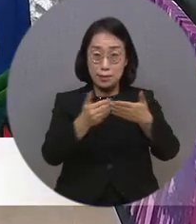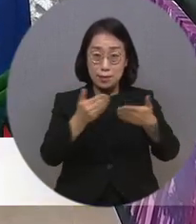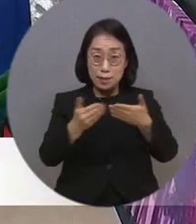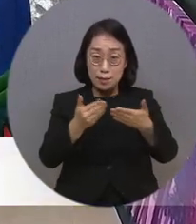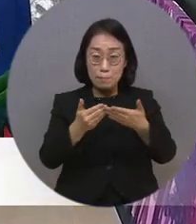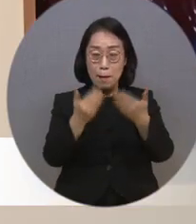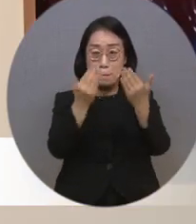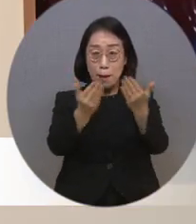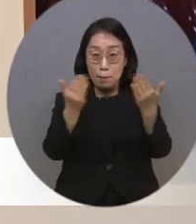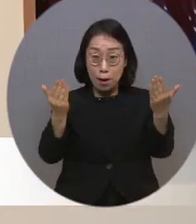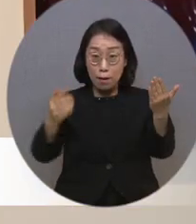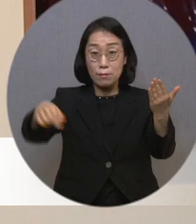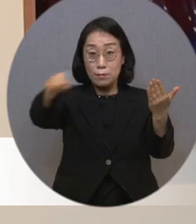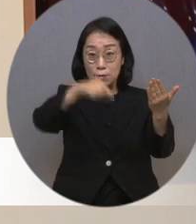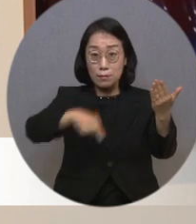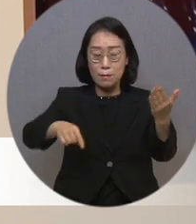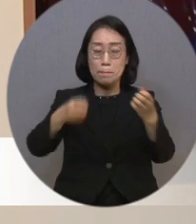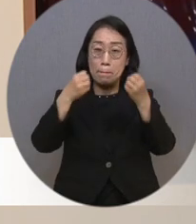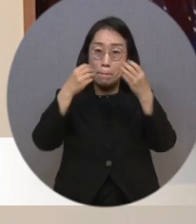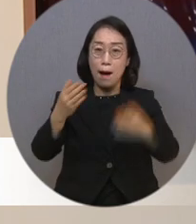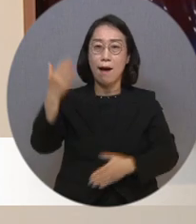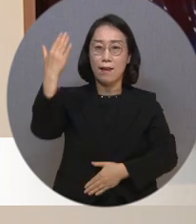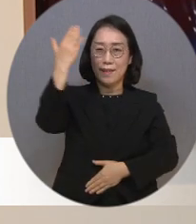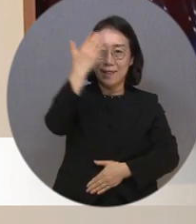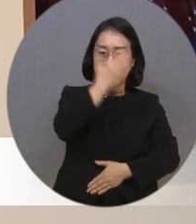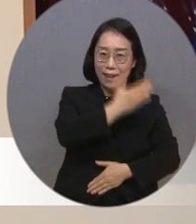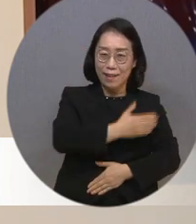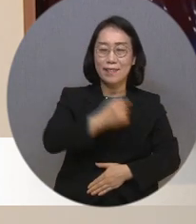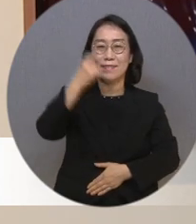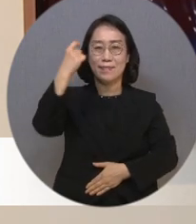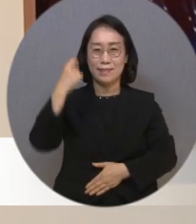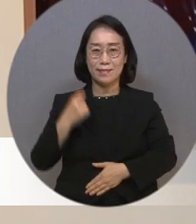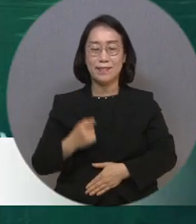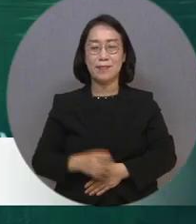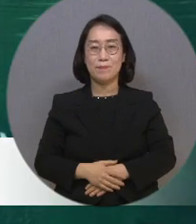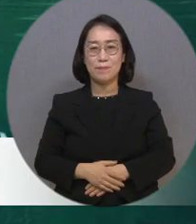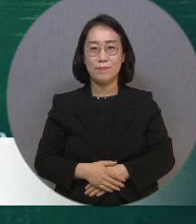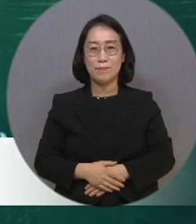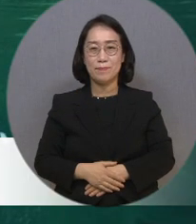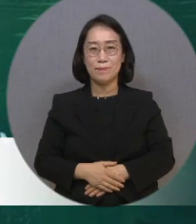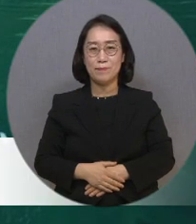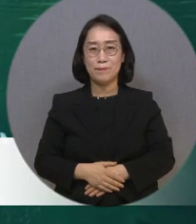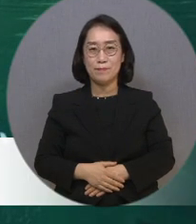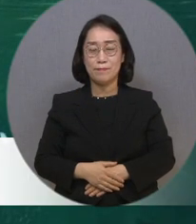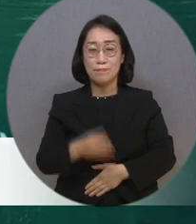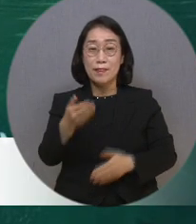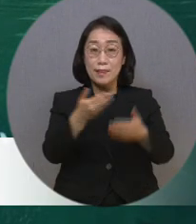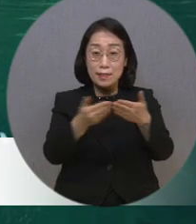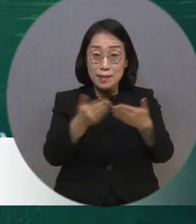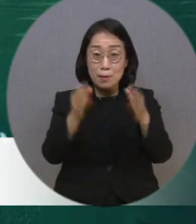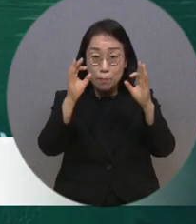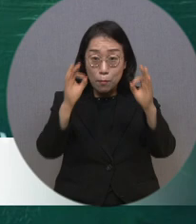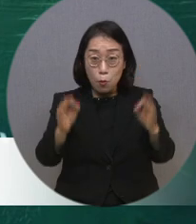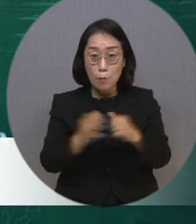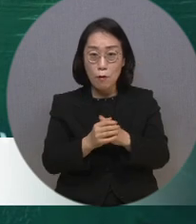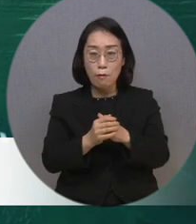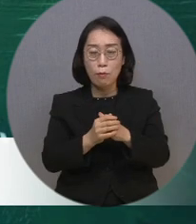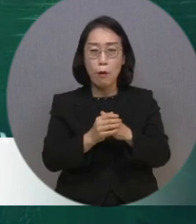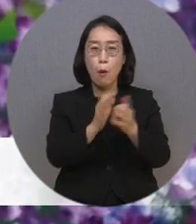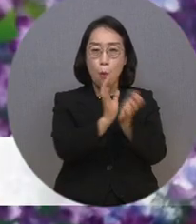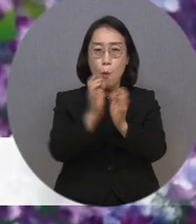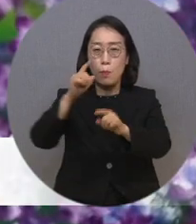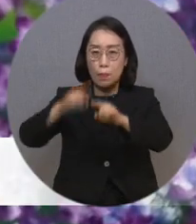끄는 작품들은 산뜻하고 청초함이 느껴집니다. 그의 그림에는 정원 속 공원